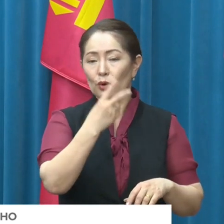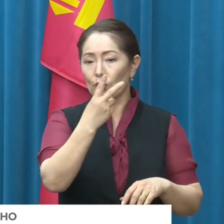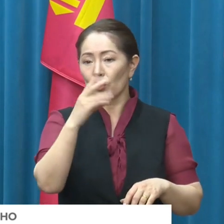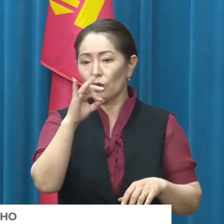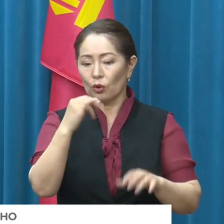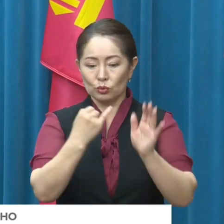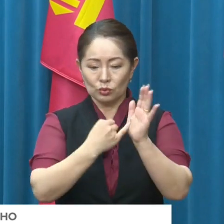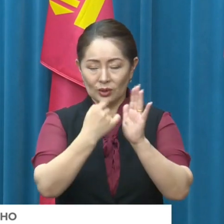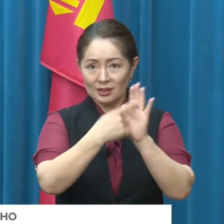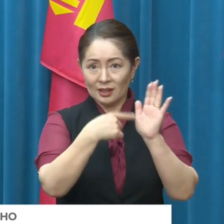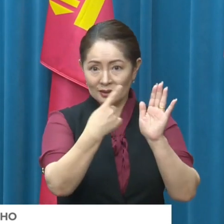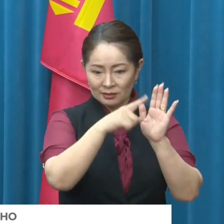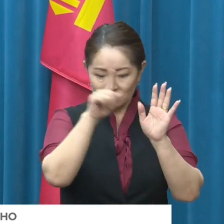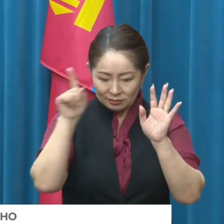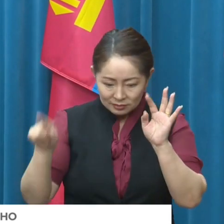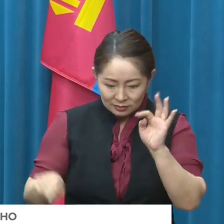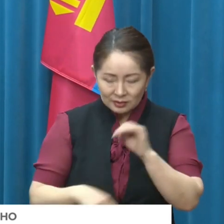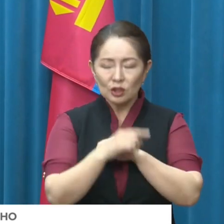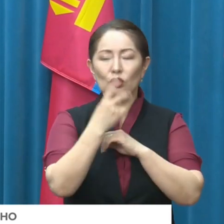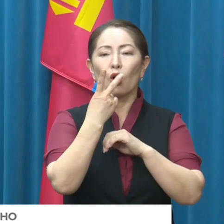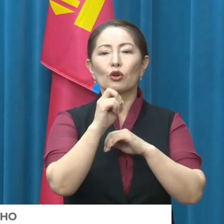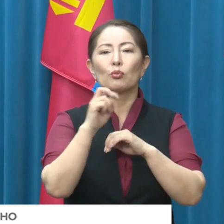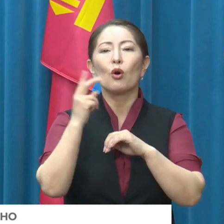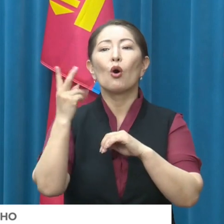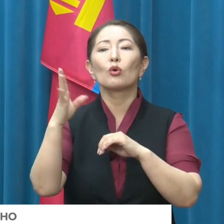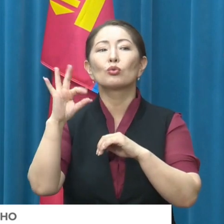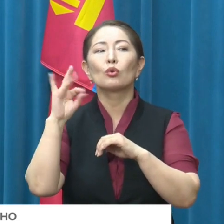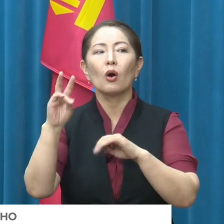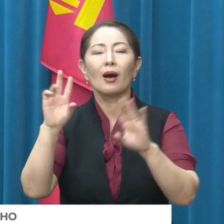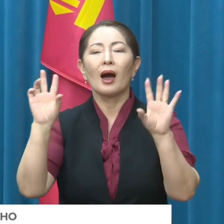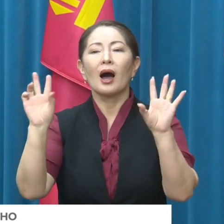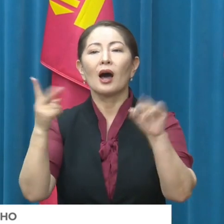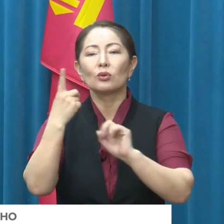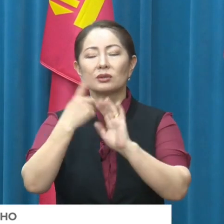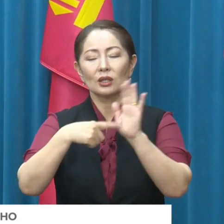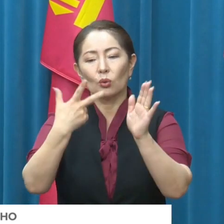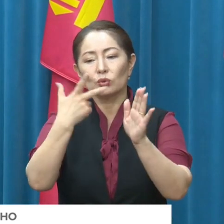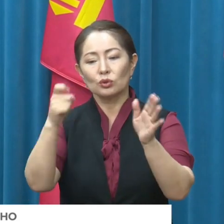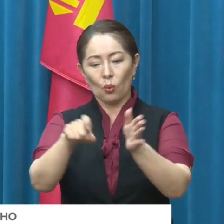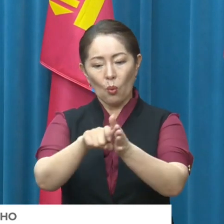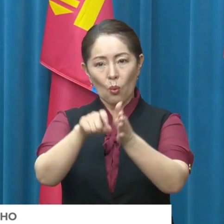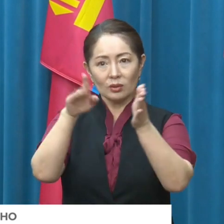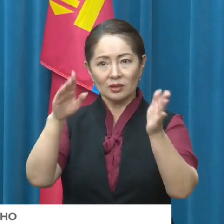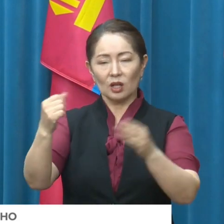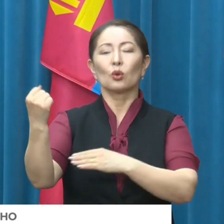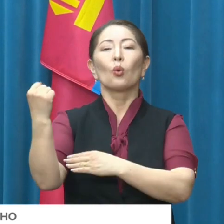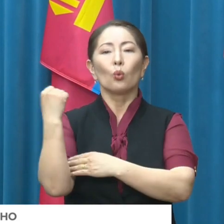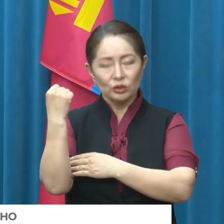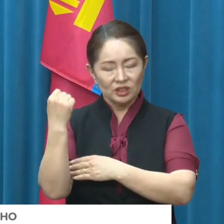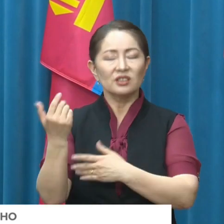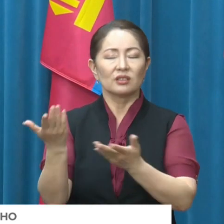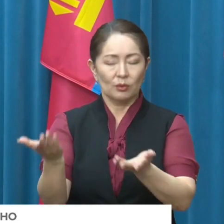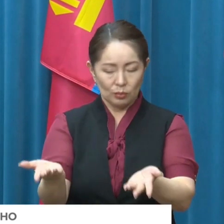1-ээс 2024 оны 12-р сарын 31-ний өдөр хүртэл хүчинтэй байна. За, коронавирус